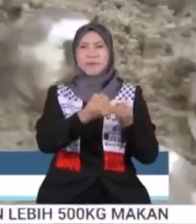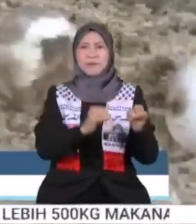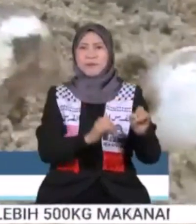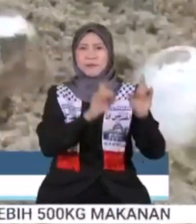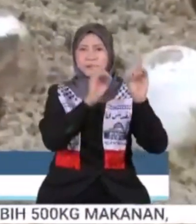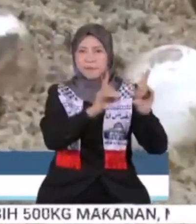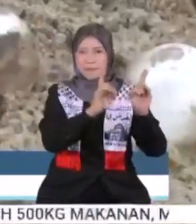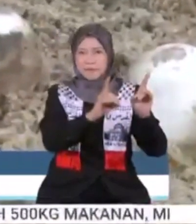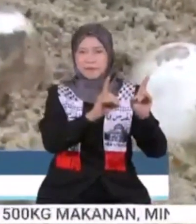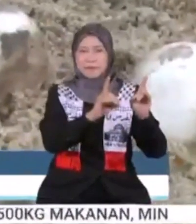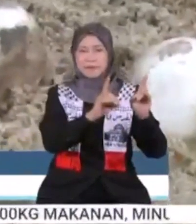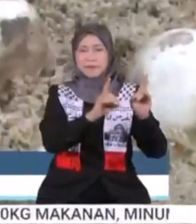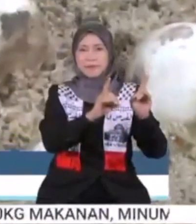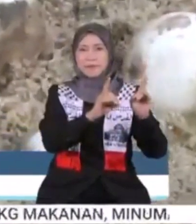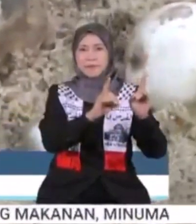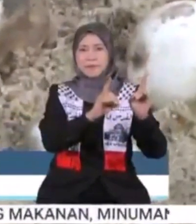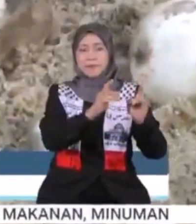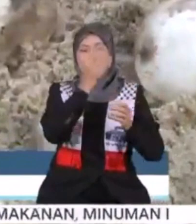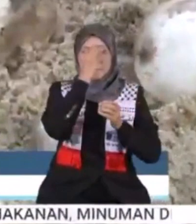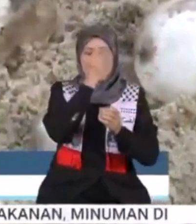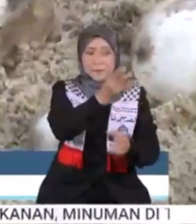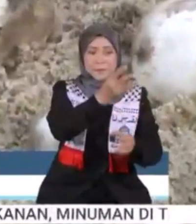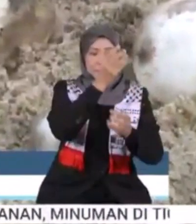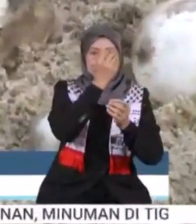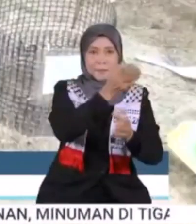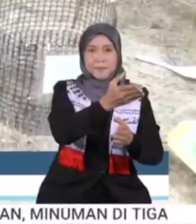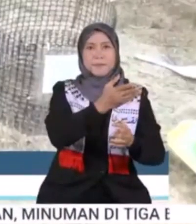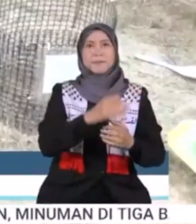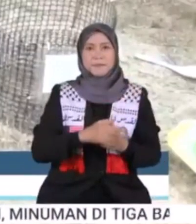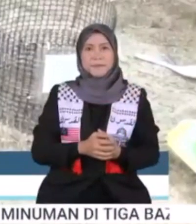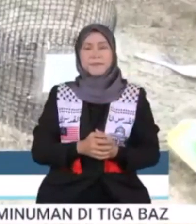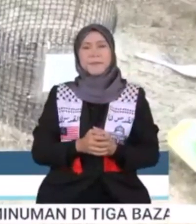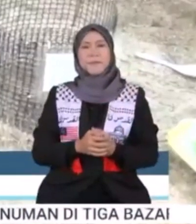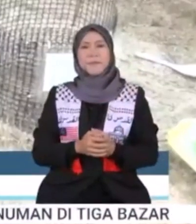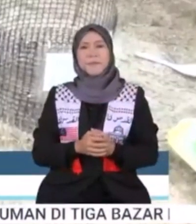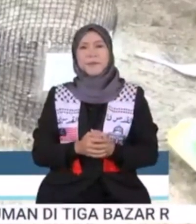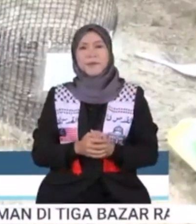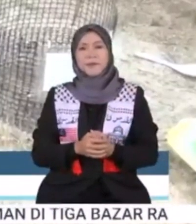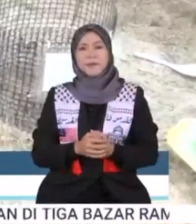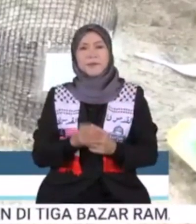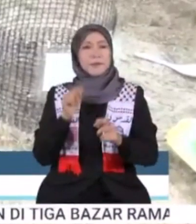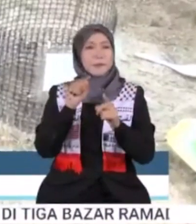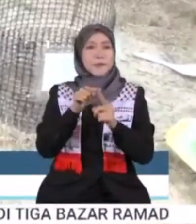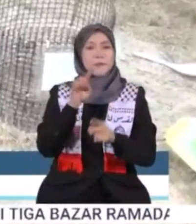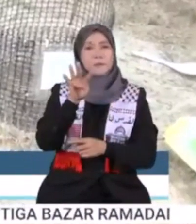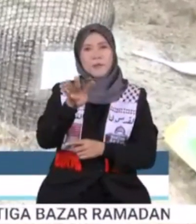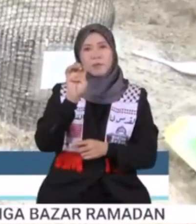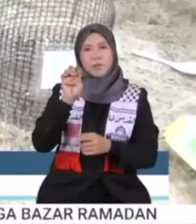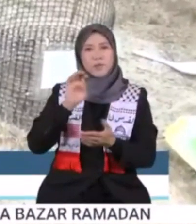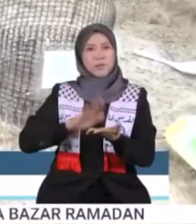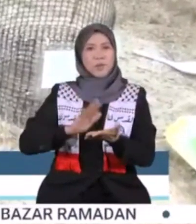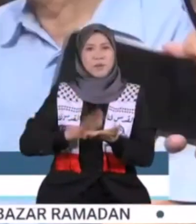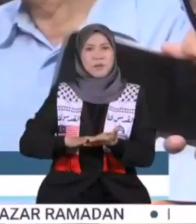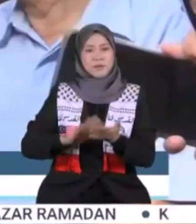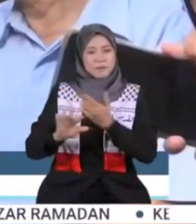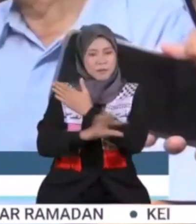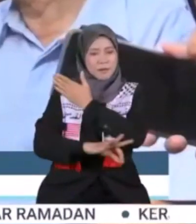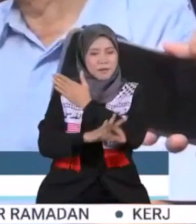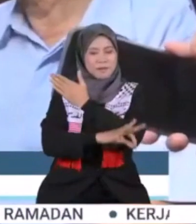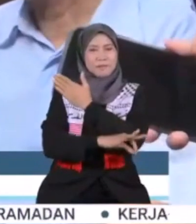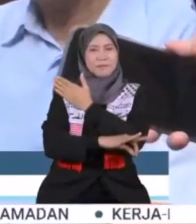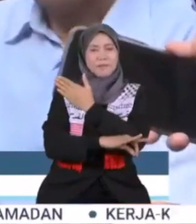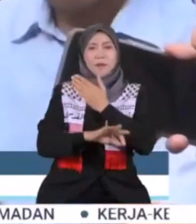Jabatan Pendidikan supaya maklumat ini disalurkan bukan sahaja kepada 400 lebih sekolah di Negeri